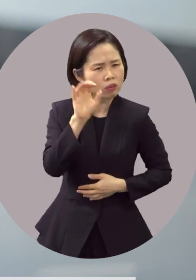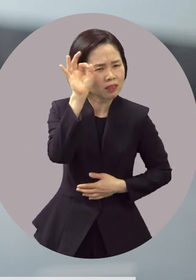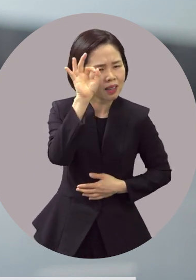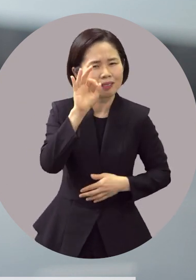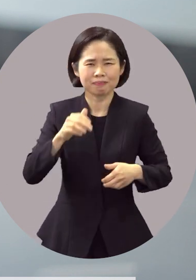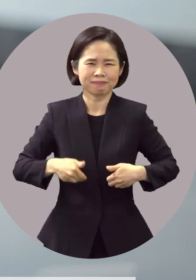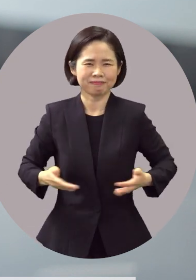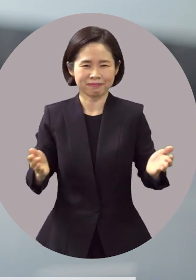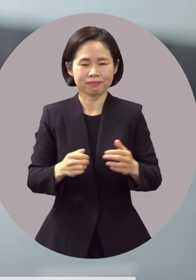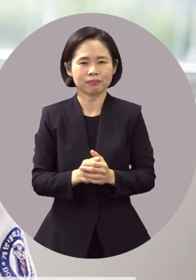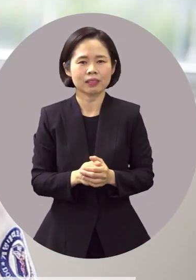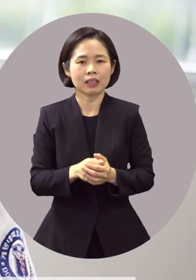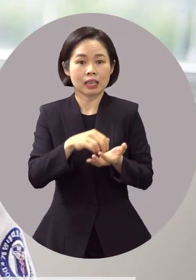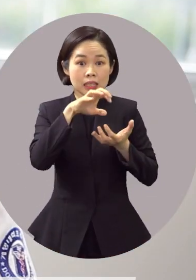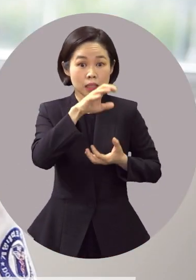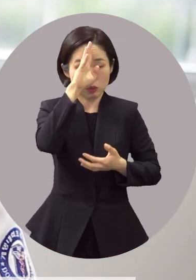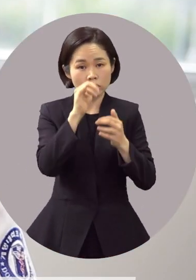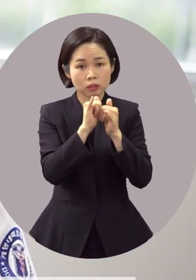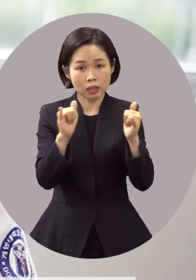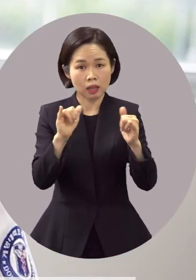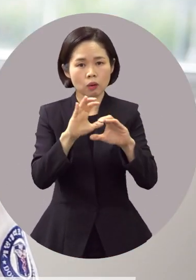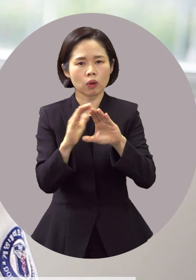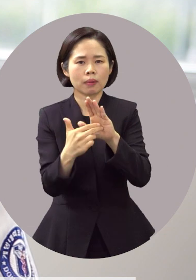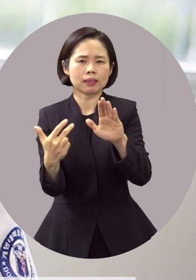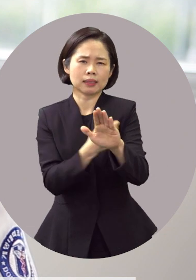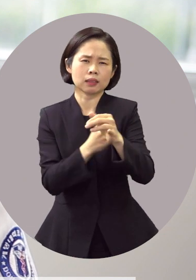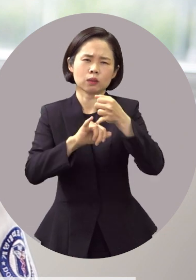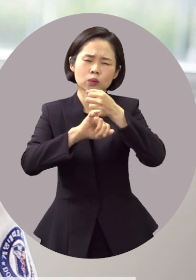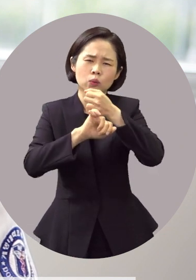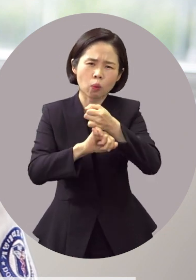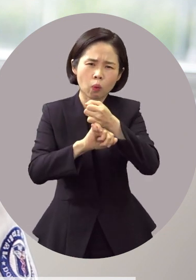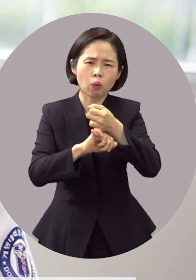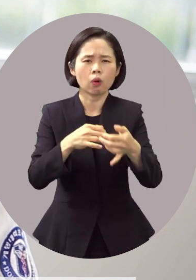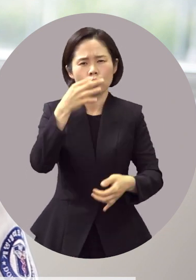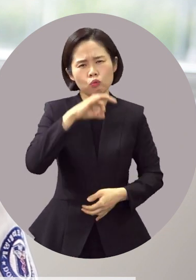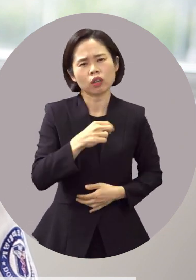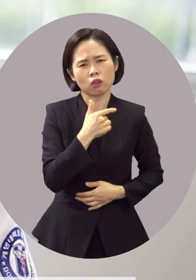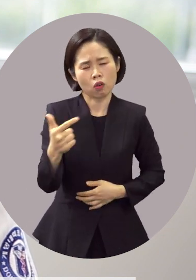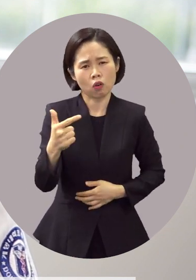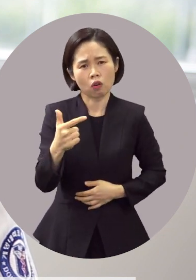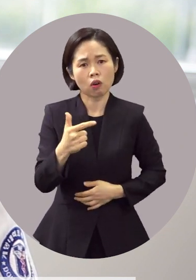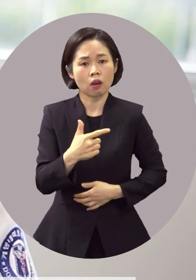찾을 필요는 없습니다. 코로나 백신, 심장 질환이 있는 분들도